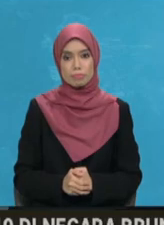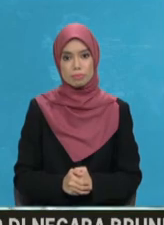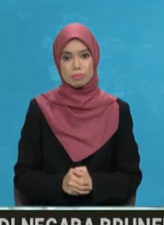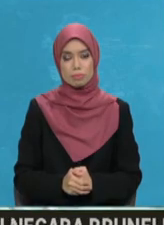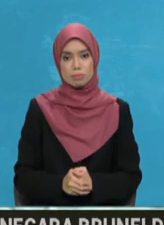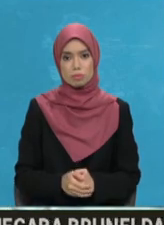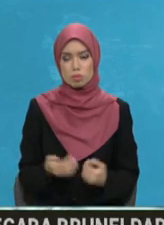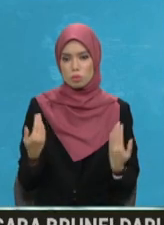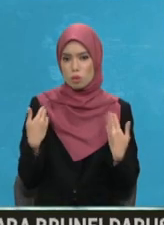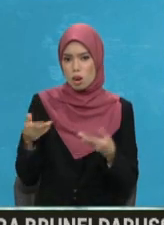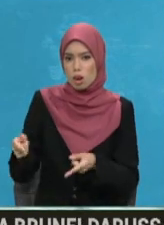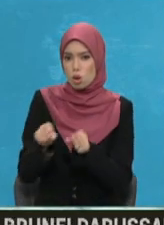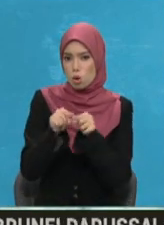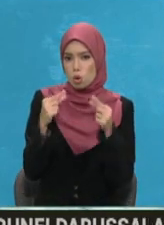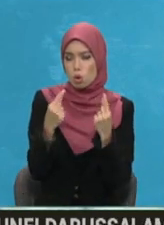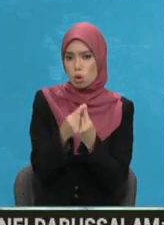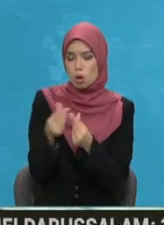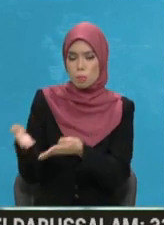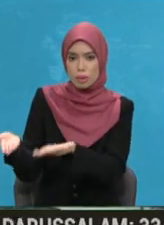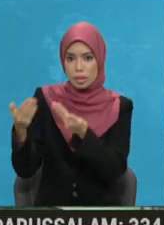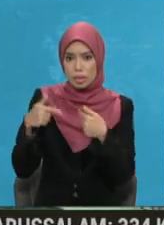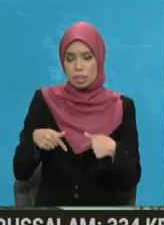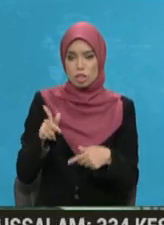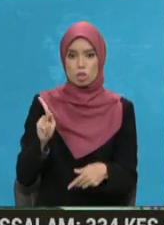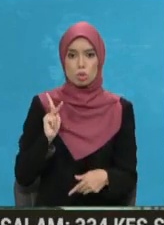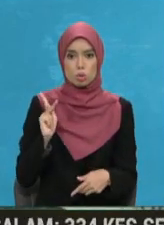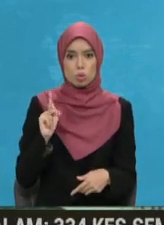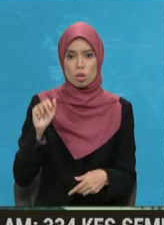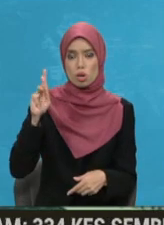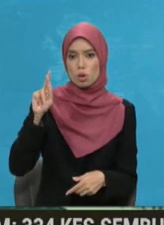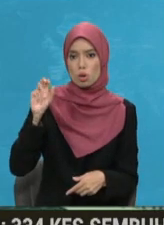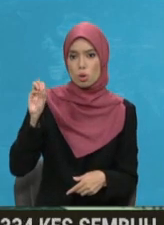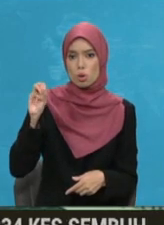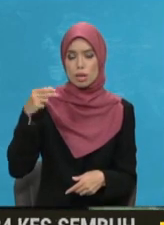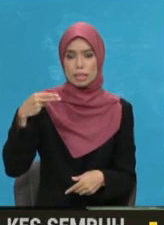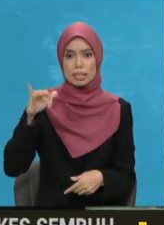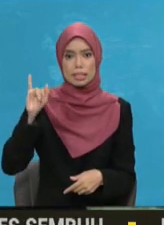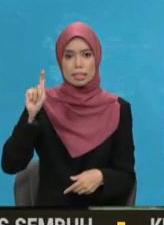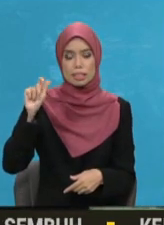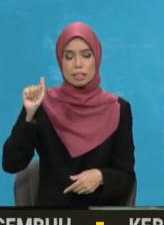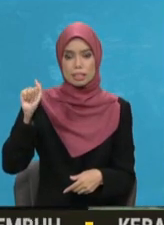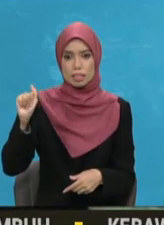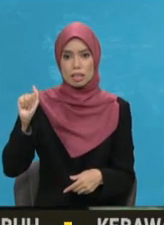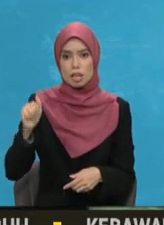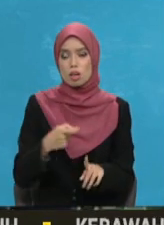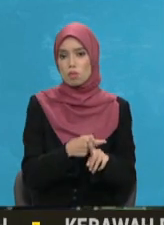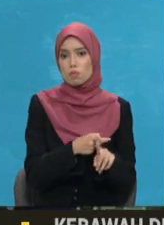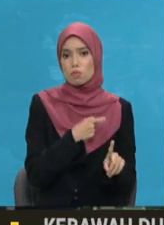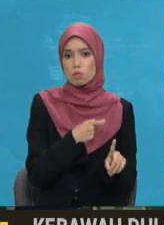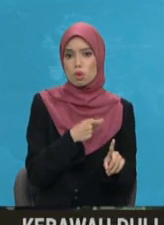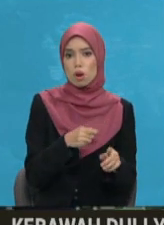rombongan diketuai oleh Doktor hajar rohanita binti Haji Yakub pemangku penolong pengarah pusat dakwah Islamnya